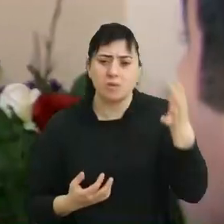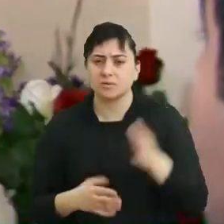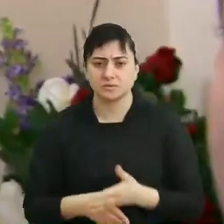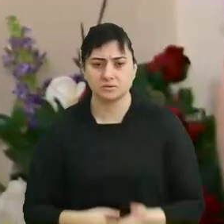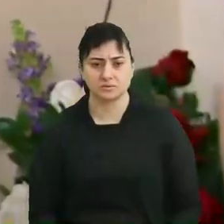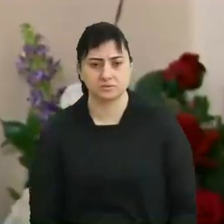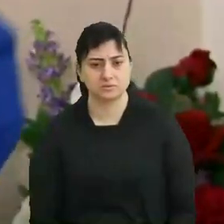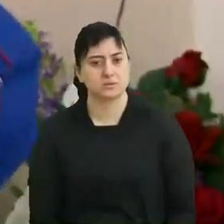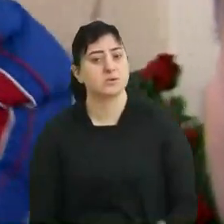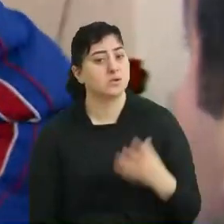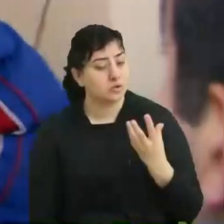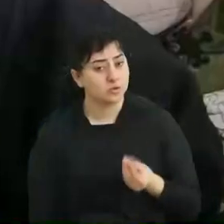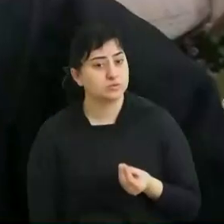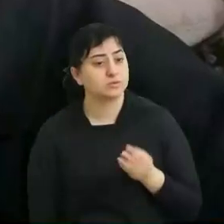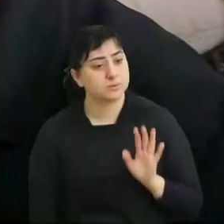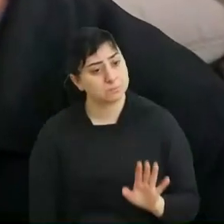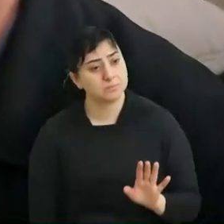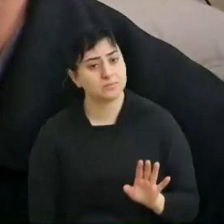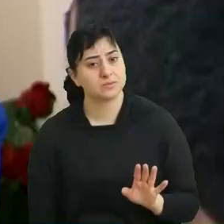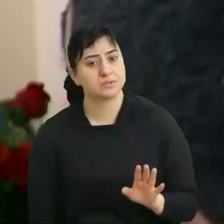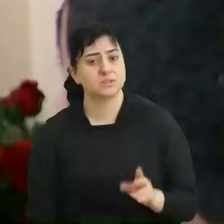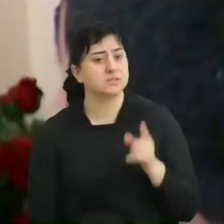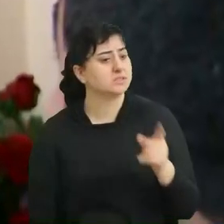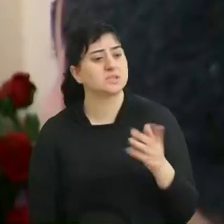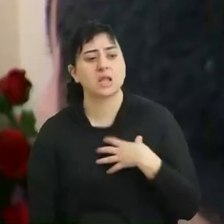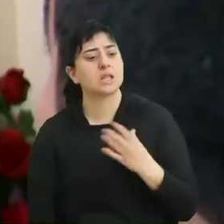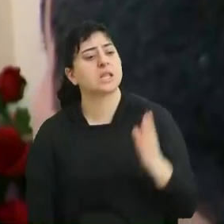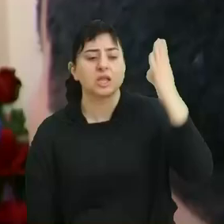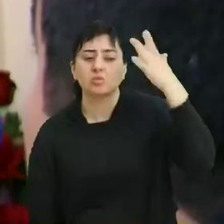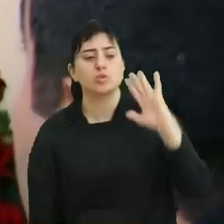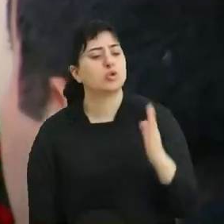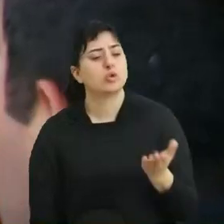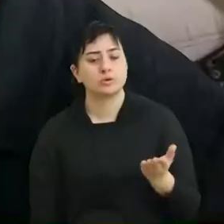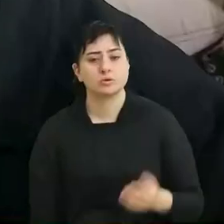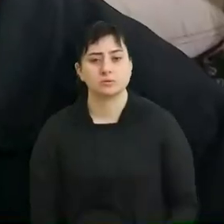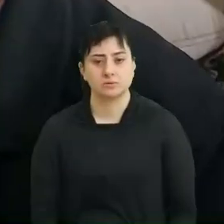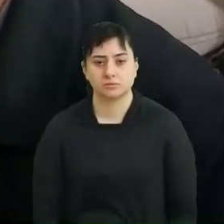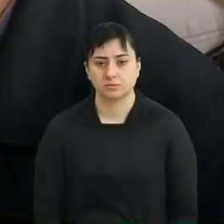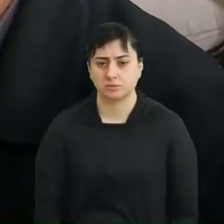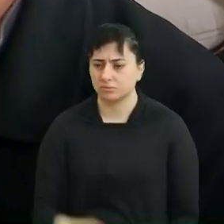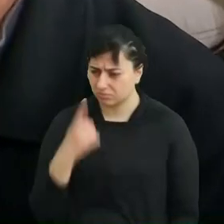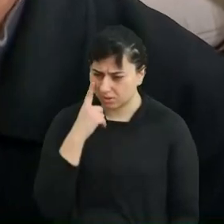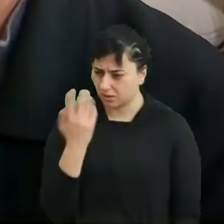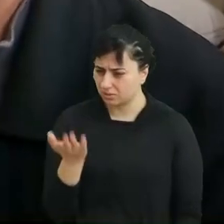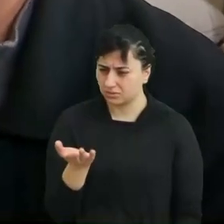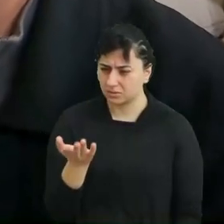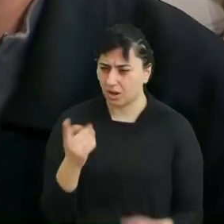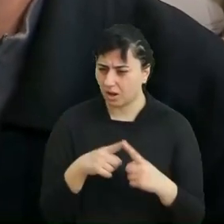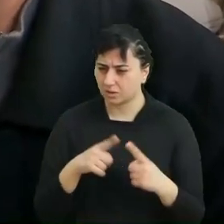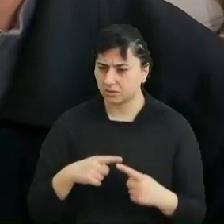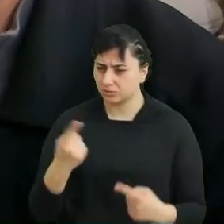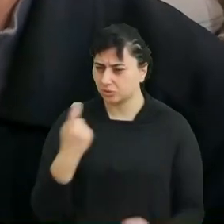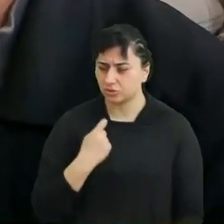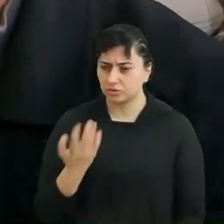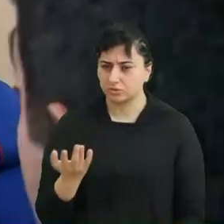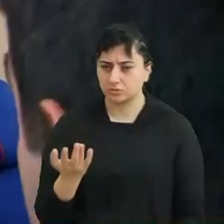helalleşiyorsun? Tamam da sen niye çekmiyorsun çatıya dayıcığım? Baba şu hareketleri bak, hesap soran